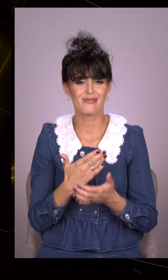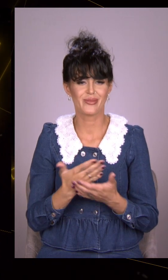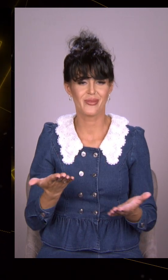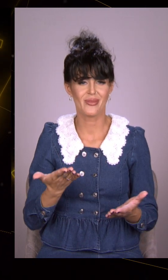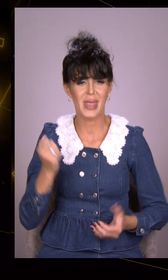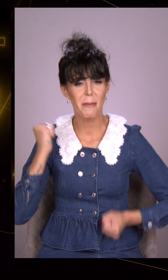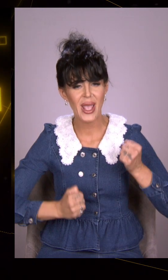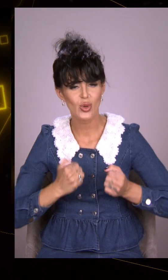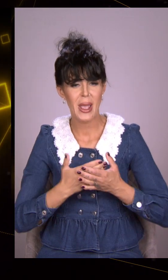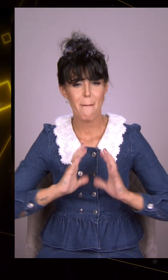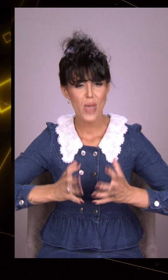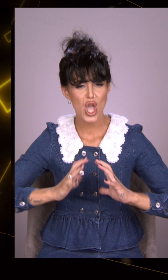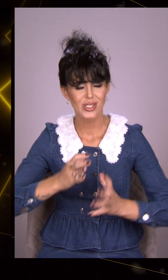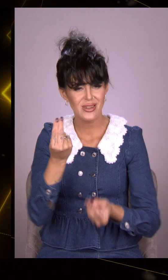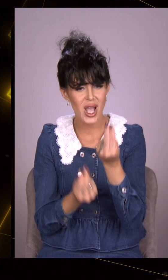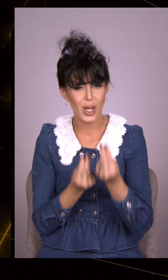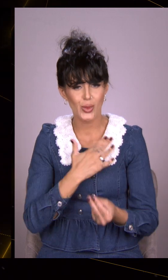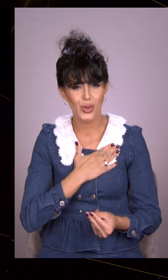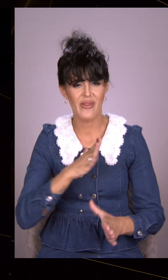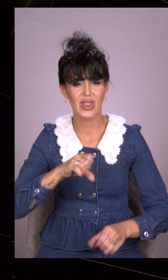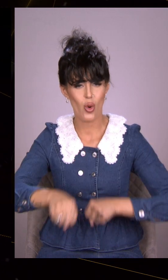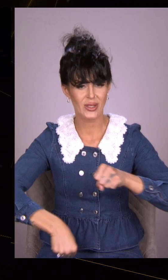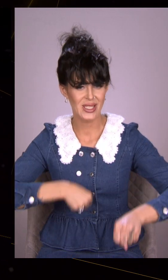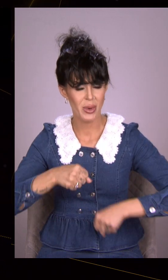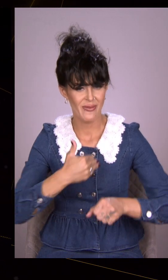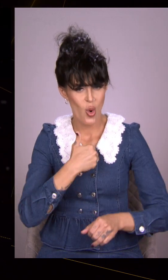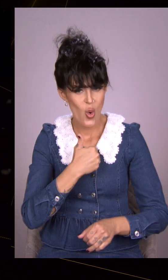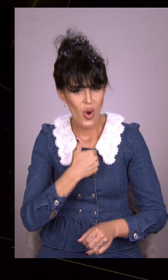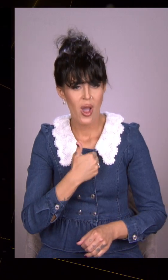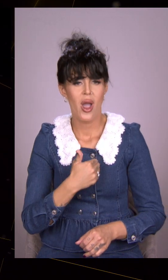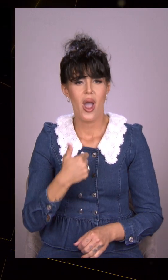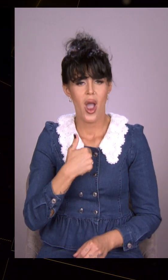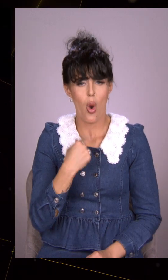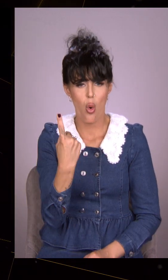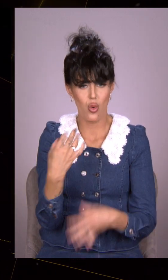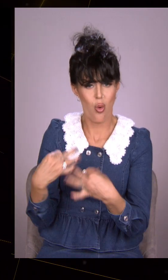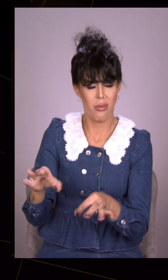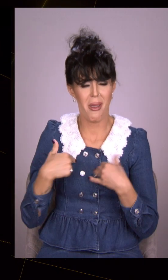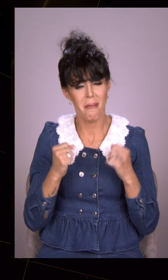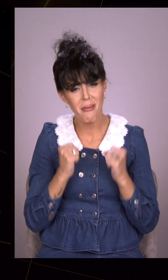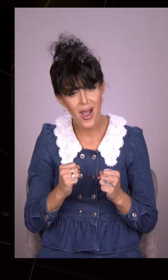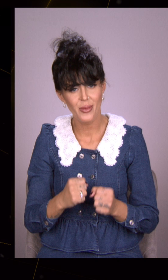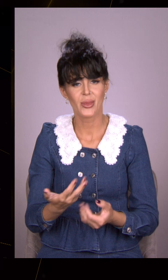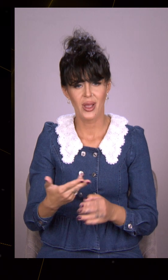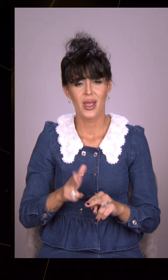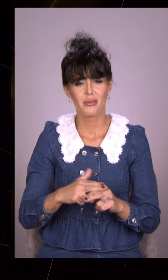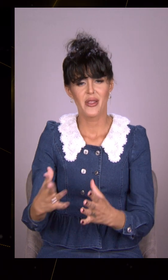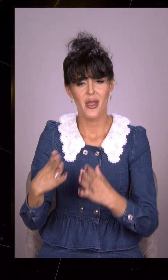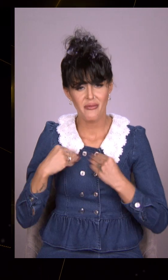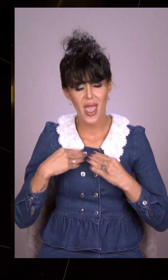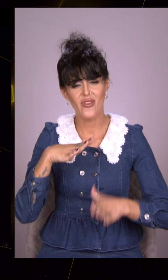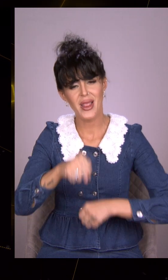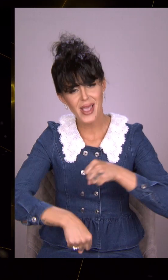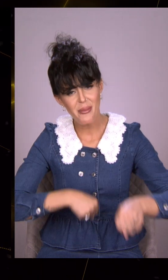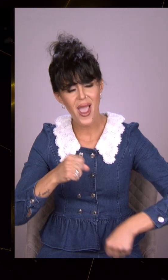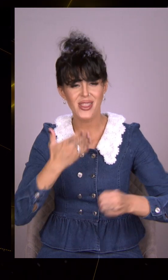м'яча. Він хотів кататись на велосипеді, а я його боялася самого відпускати. Ну, ми сідали з ним двох разом на велосипед.